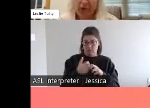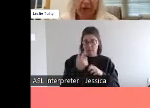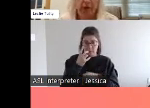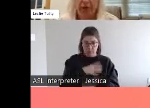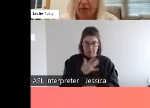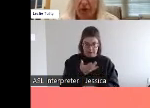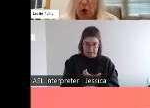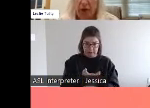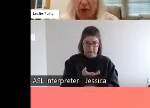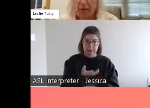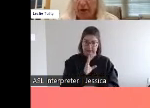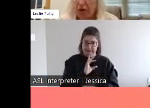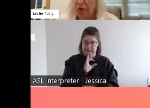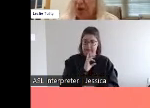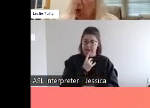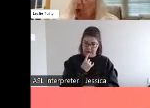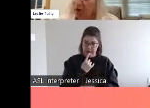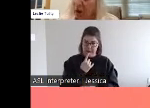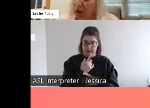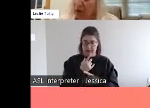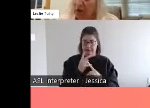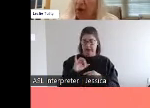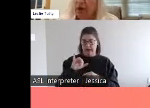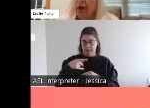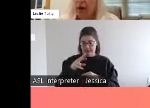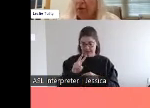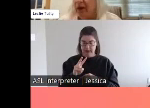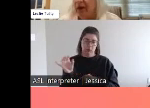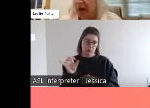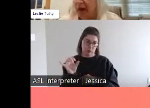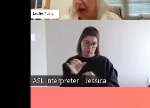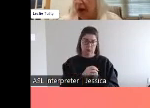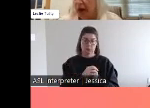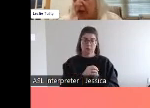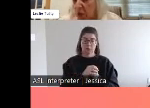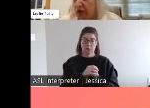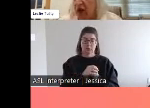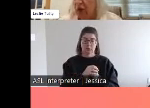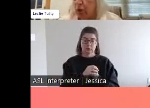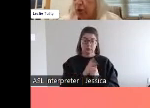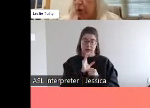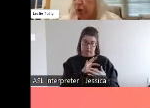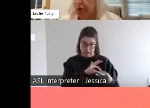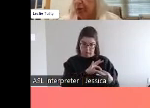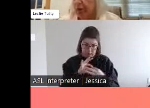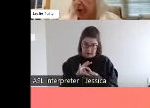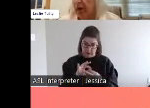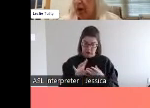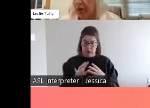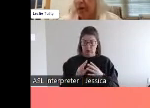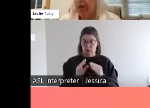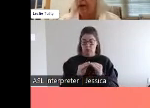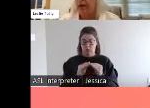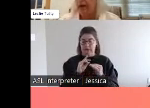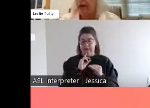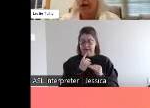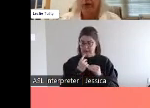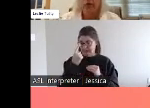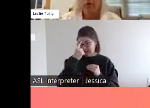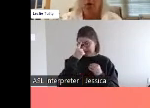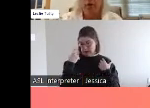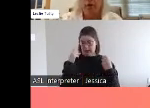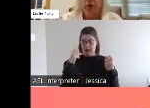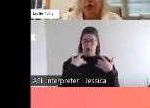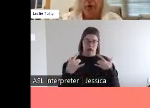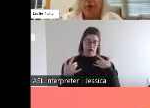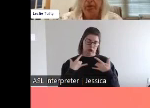que l'incapacité rend les femmes plus vulnérables et ainsi que une grave violence conjugale,